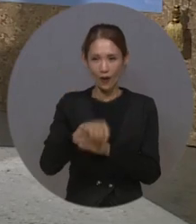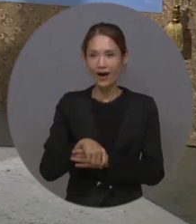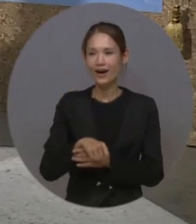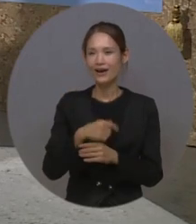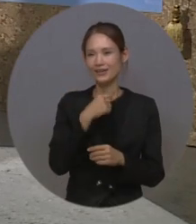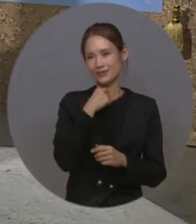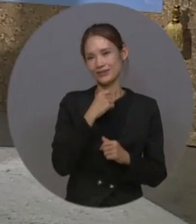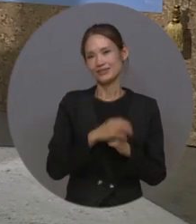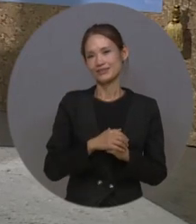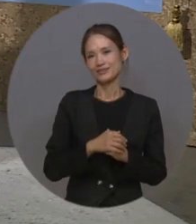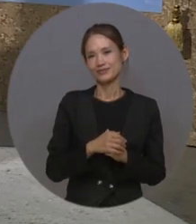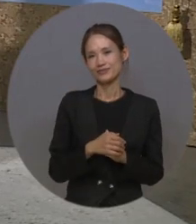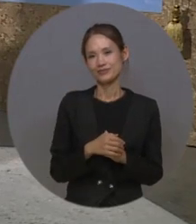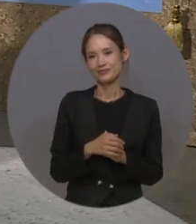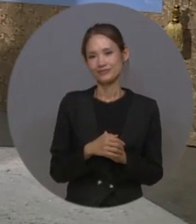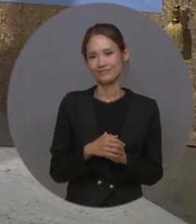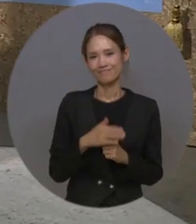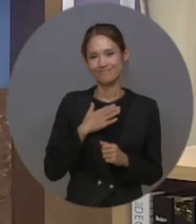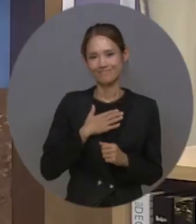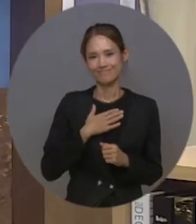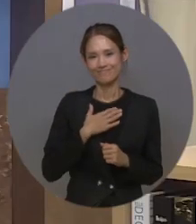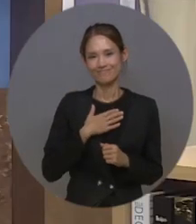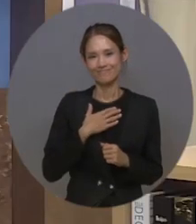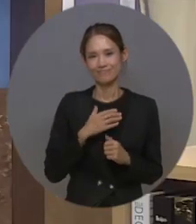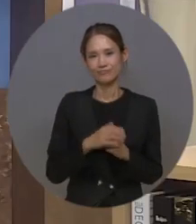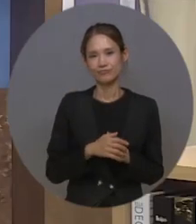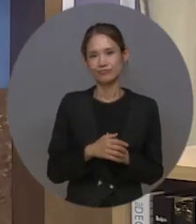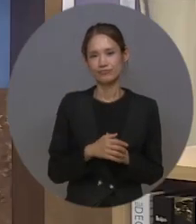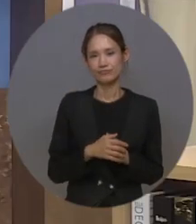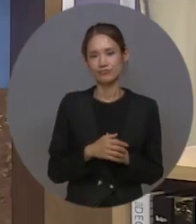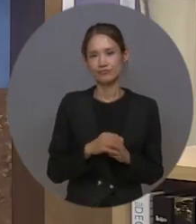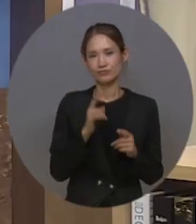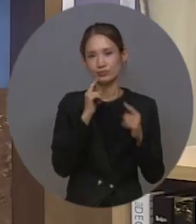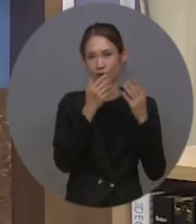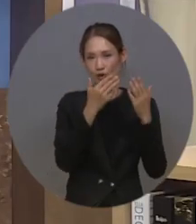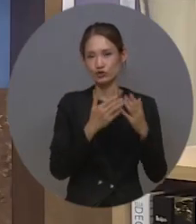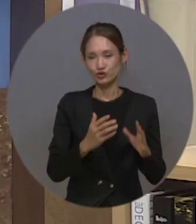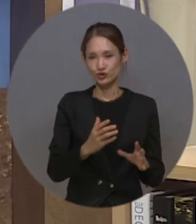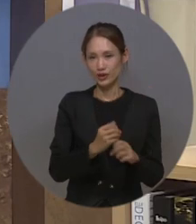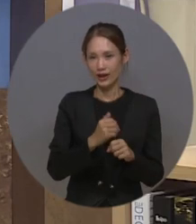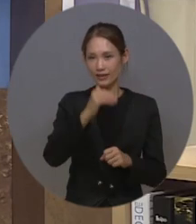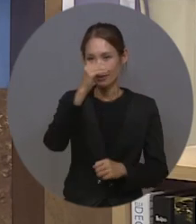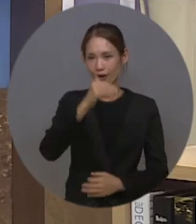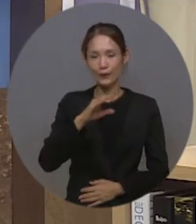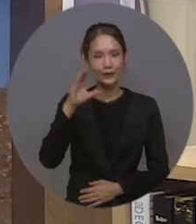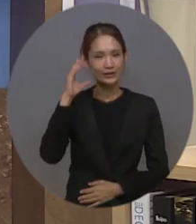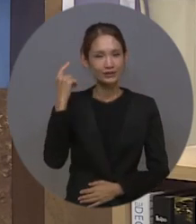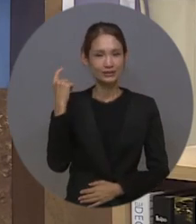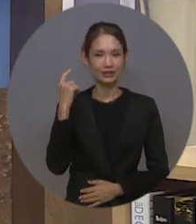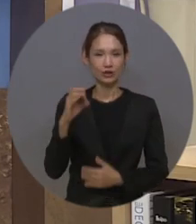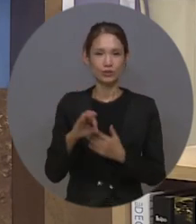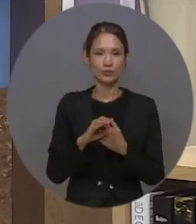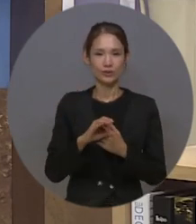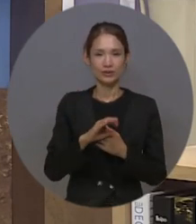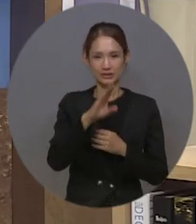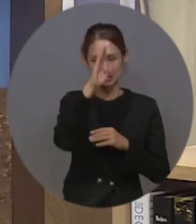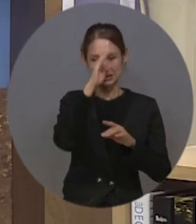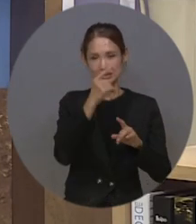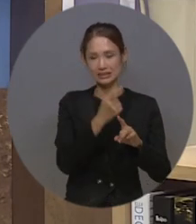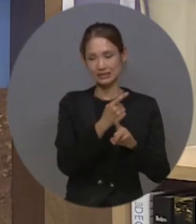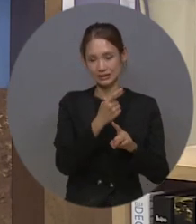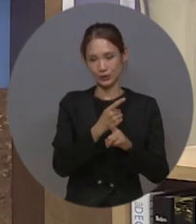날 수 있기를 기원하겠습니다. 네, 알겠습니다. 네. 근데 이제 말씀하신 내용을 들어보면은 사실 좀 치료를 하는